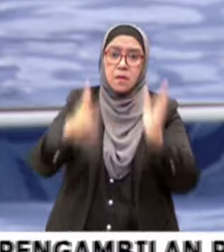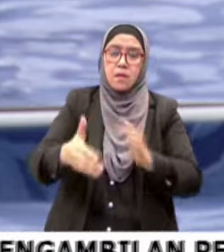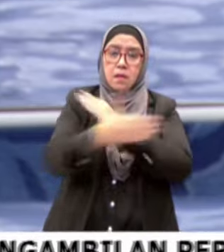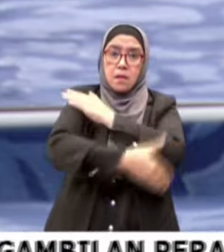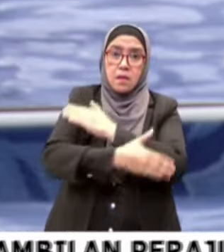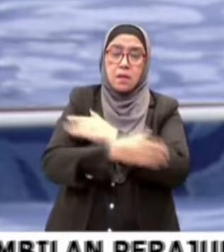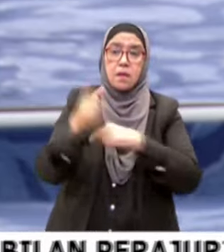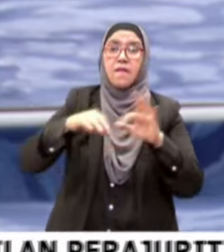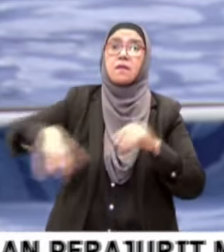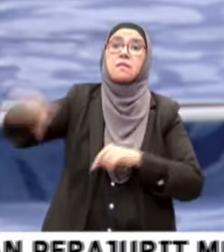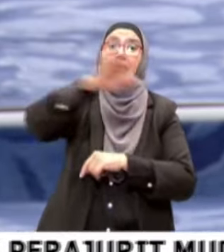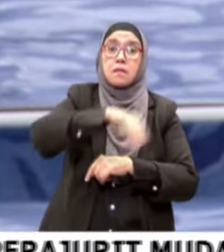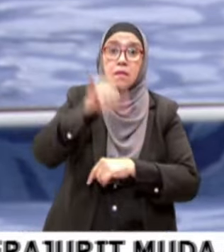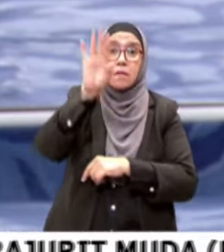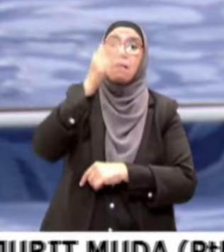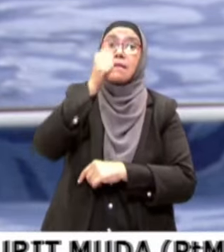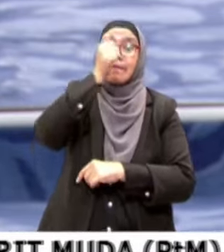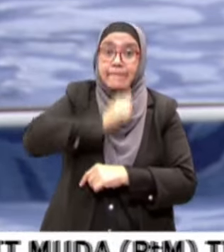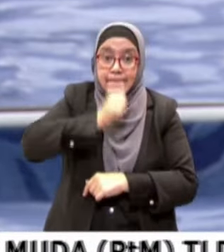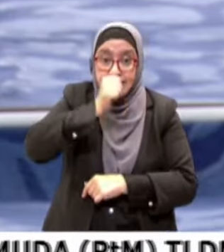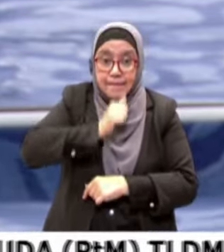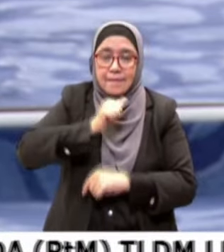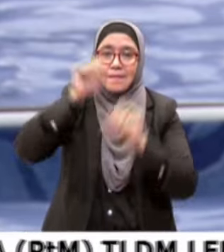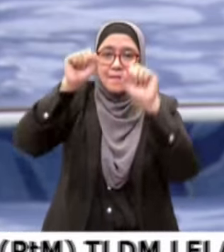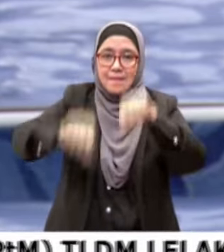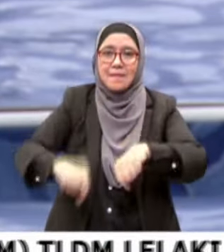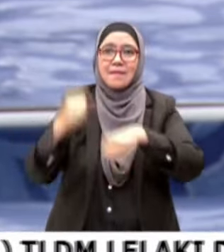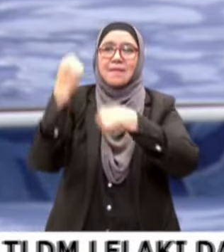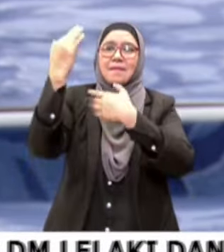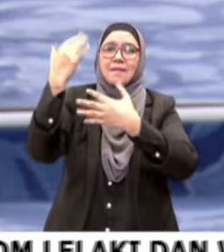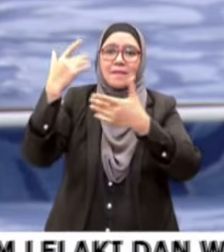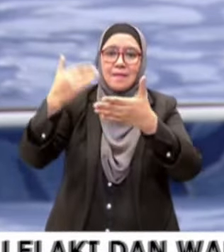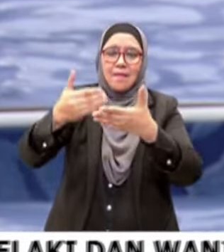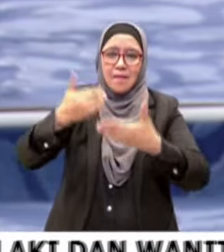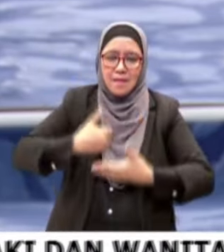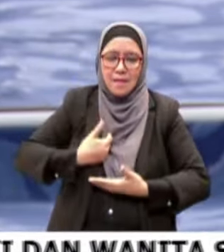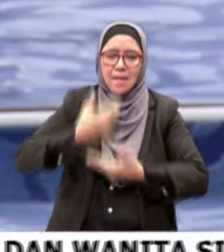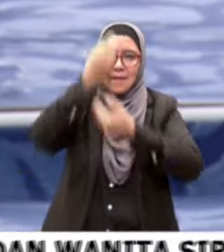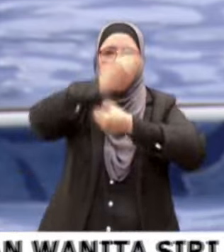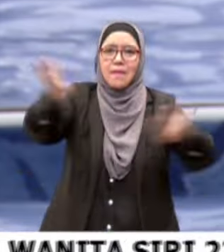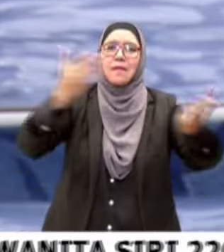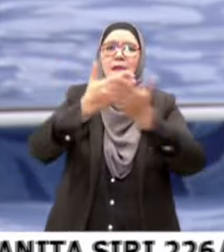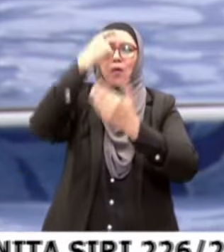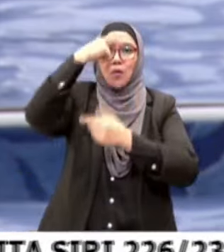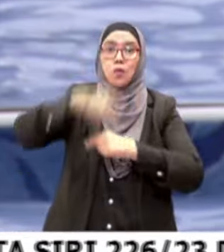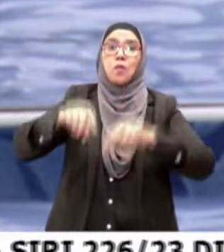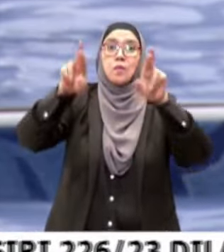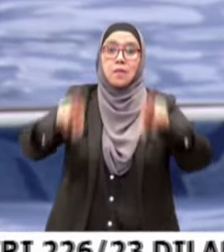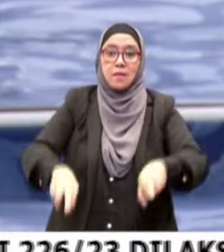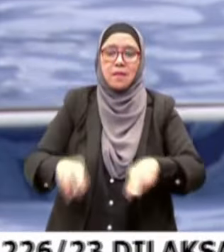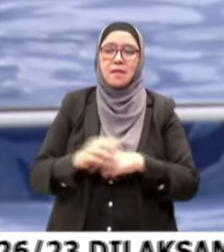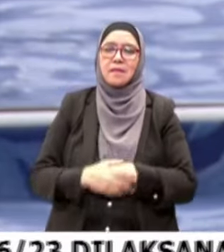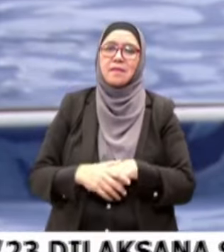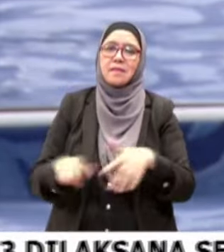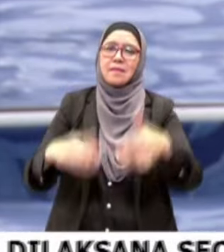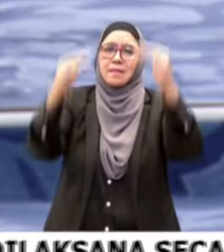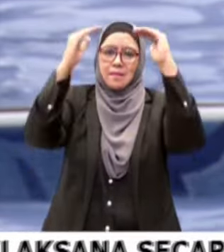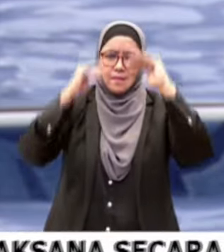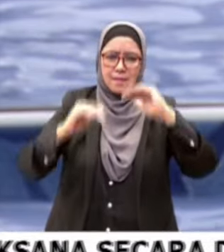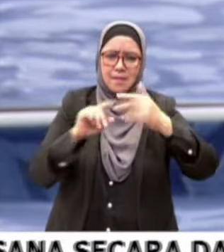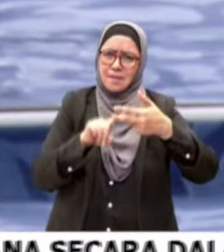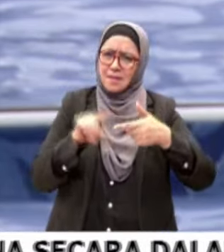baik untuk rakyat baik Soalnya soal sama ada kedudukan Perdana Menteri dan Menteri Keuangan itu